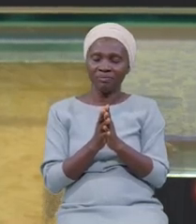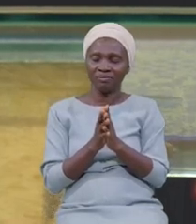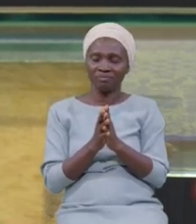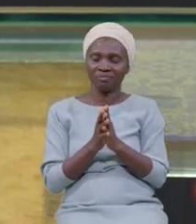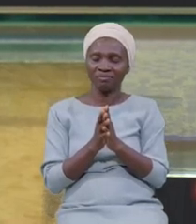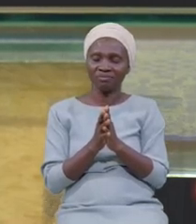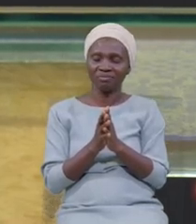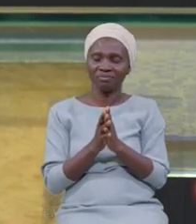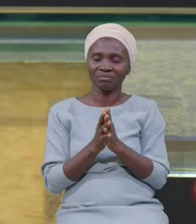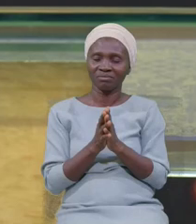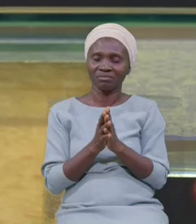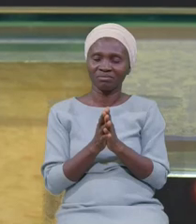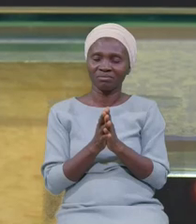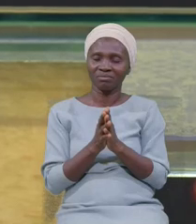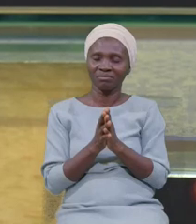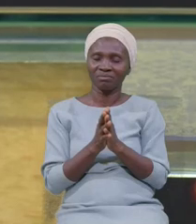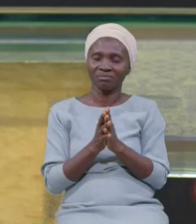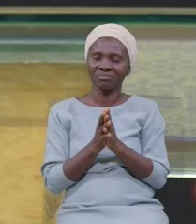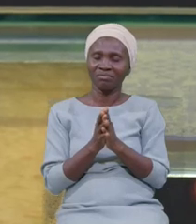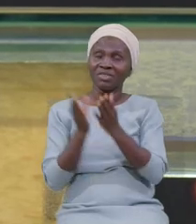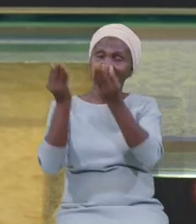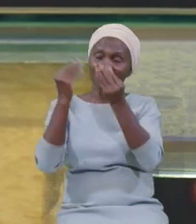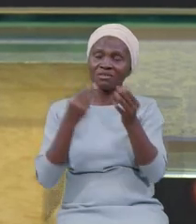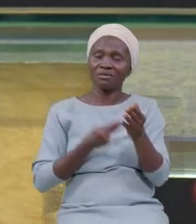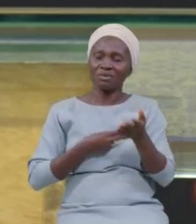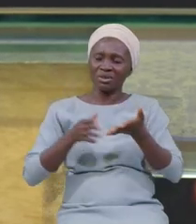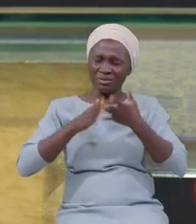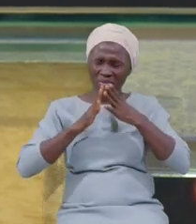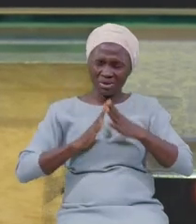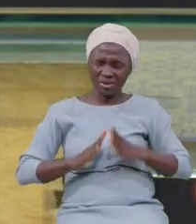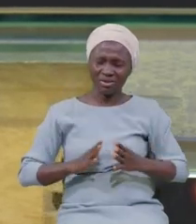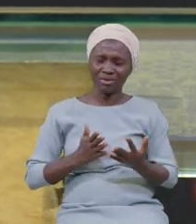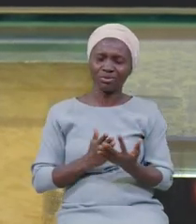Qu'il y ait la paix par le salut.